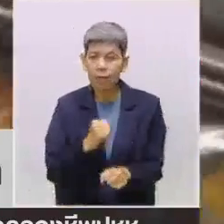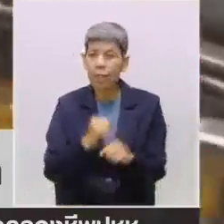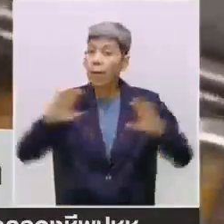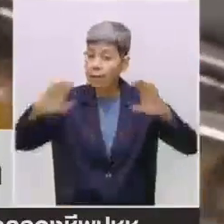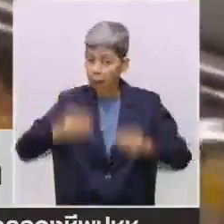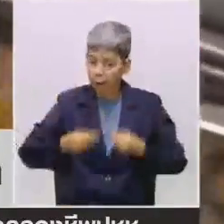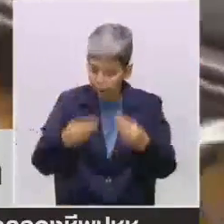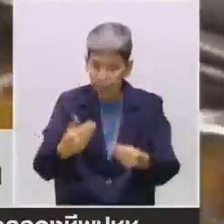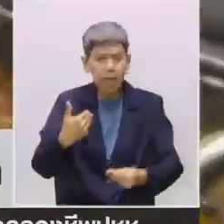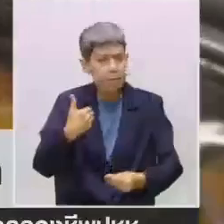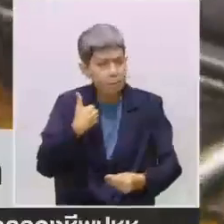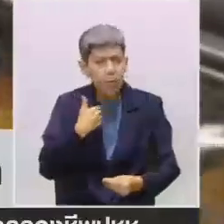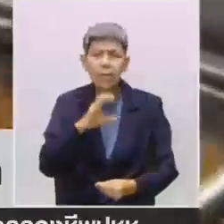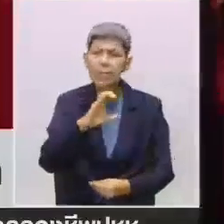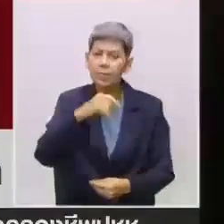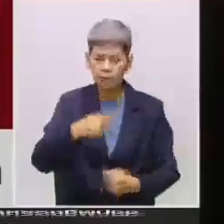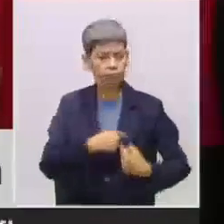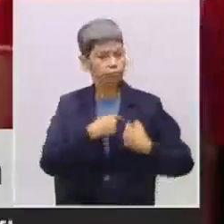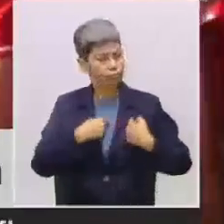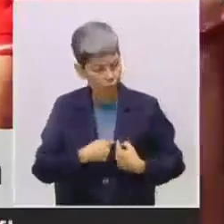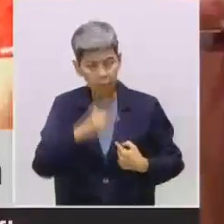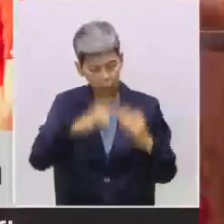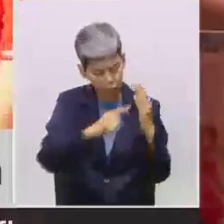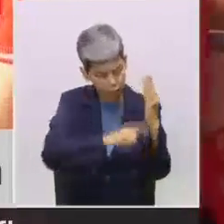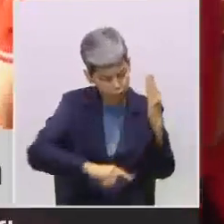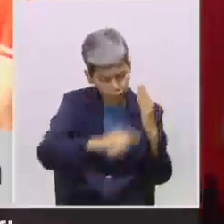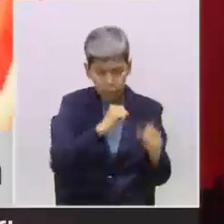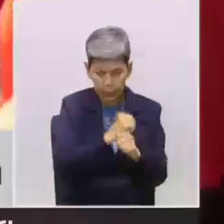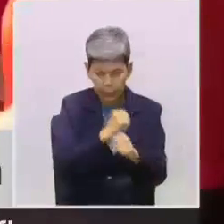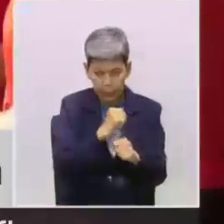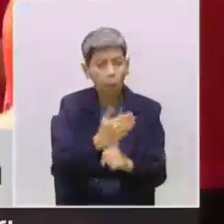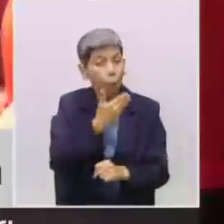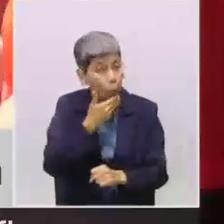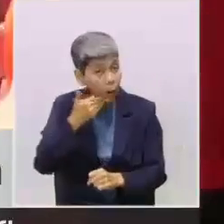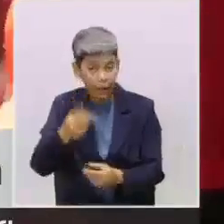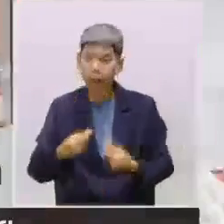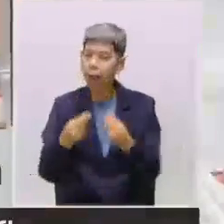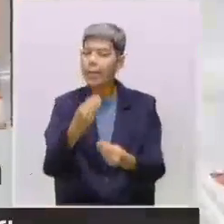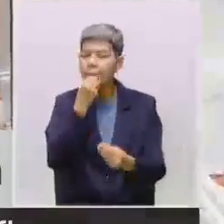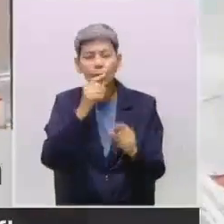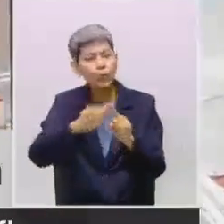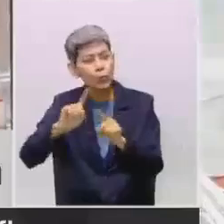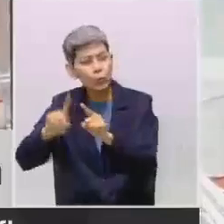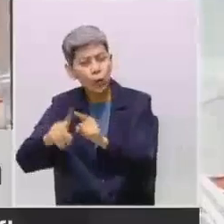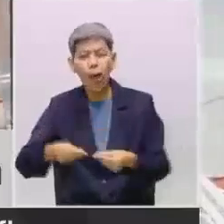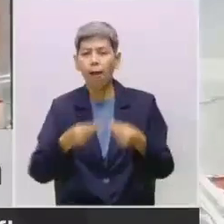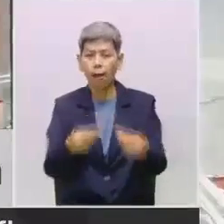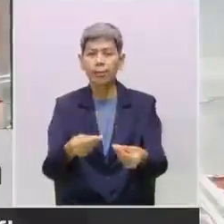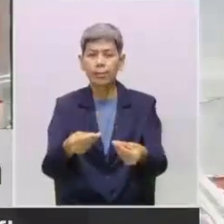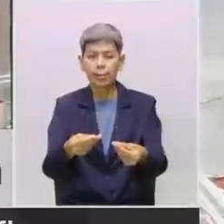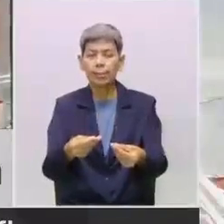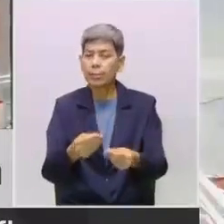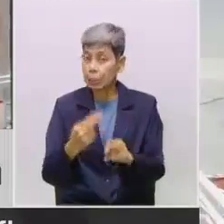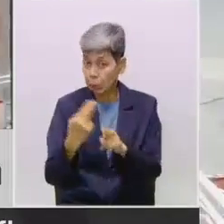านหน่วยงานราชการนะคะก็มีชาว CPF จิตอาสาทั่วไทยร่วมร้อยเรียงความดีส่งมอบผลิตผลิตภัณฑ์อาหารคุณภาพปลอดภั